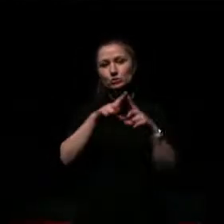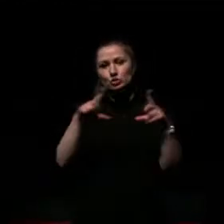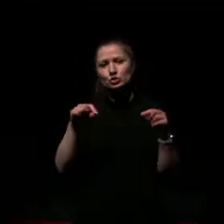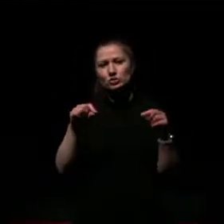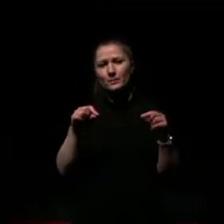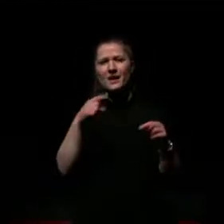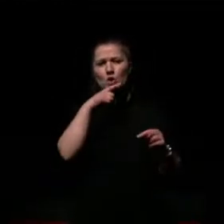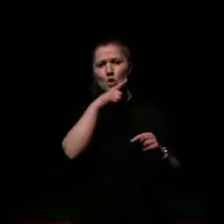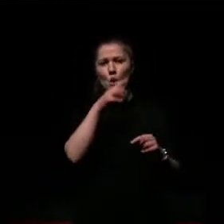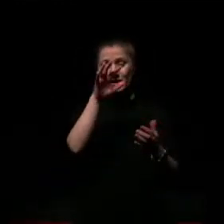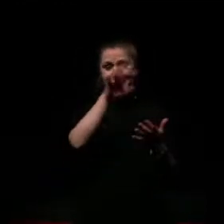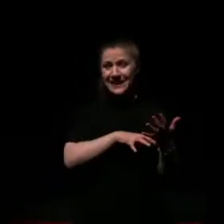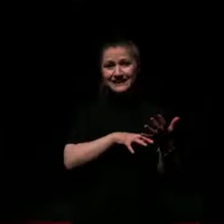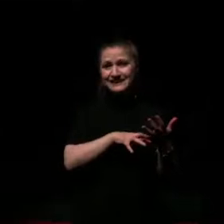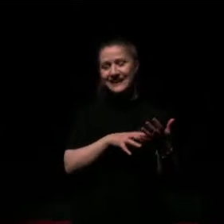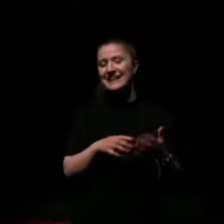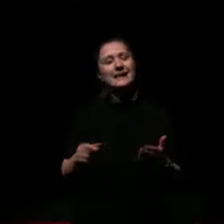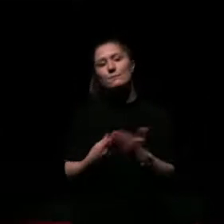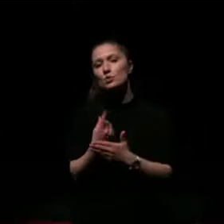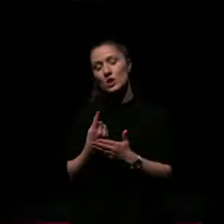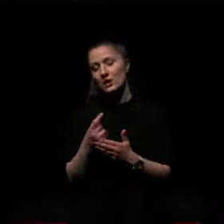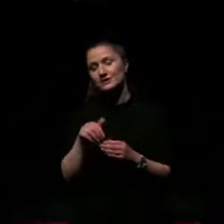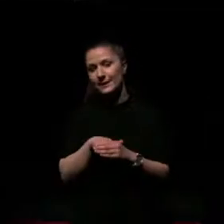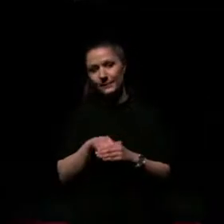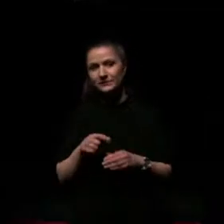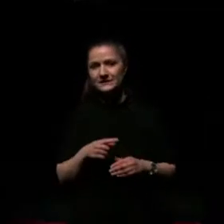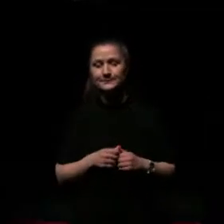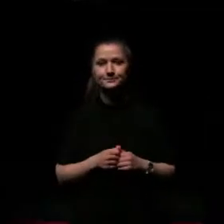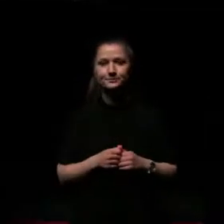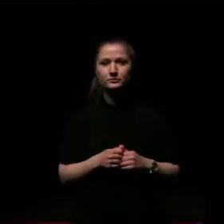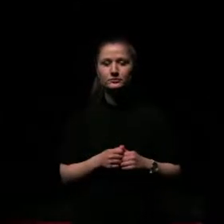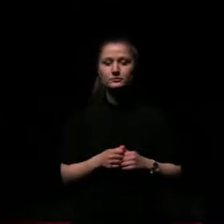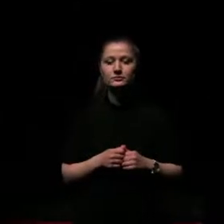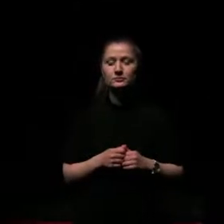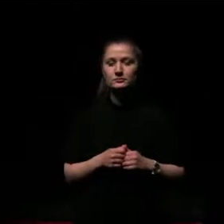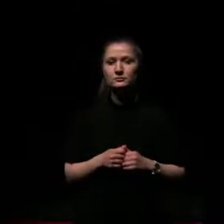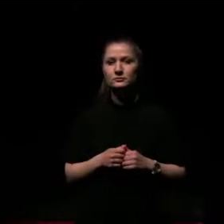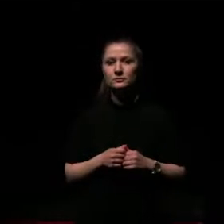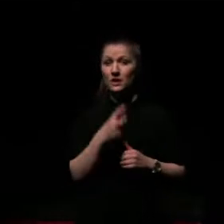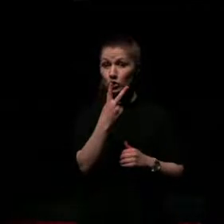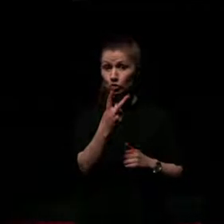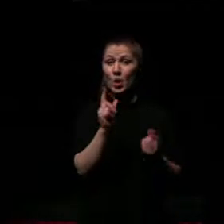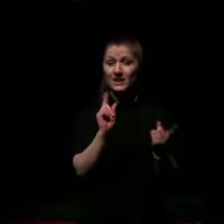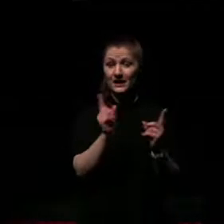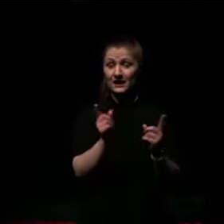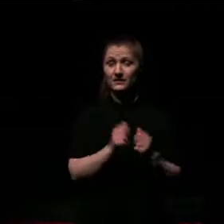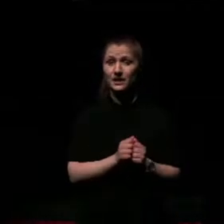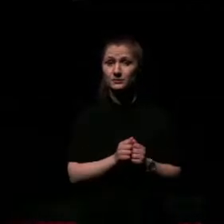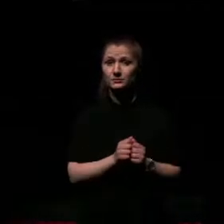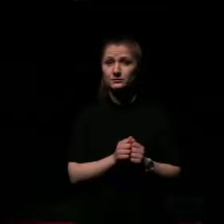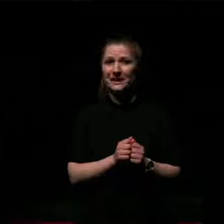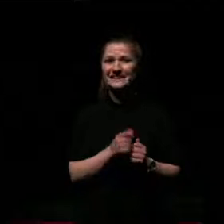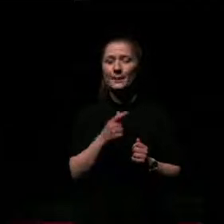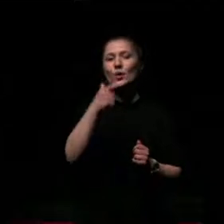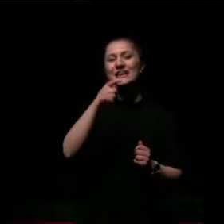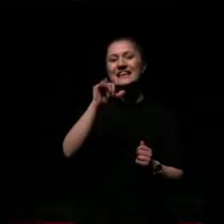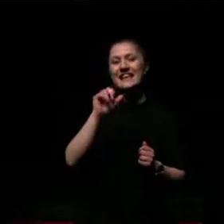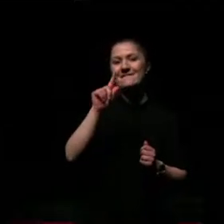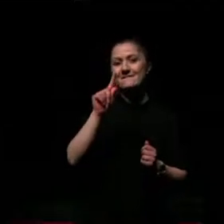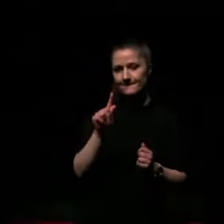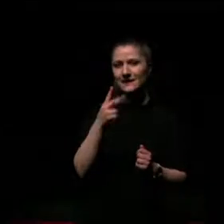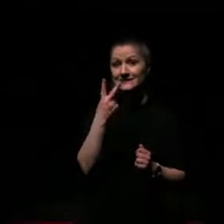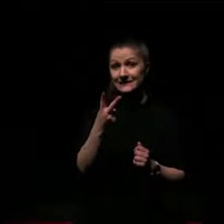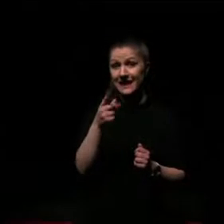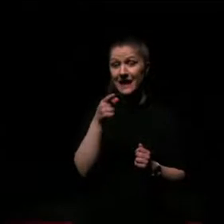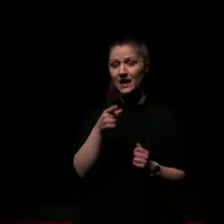logger inn. Da får du heller ikke stemme. Det kommer til å være to alternativer. Dere kan se på GIF-en